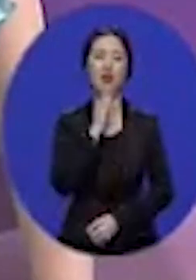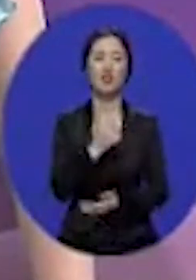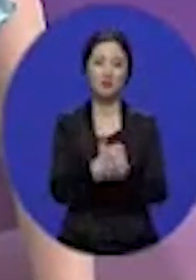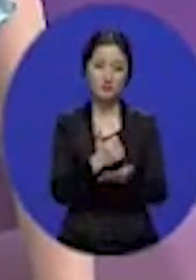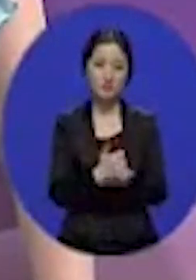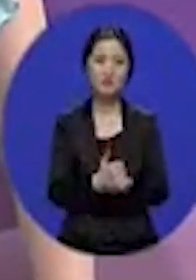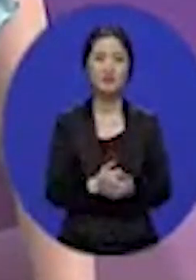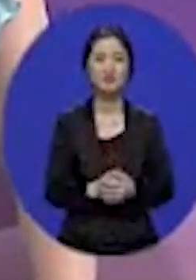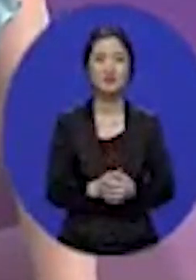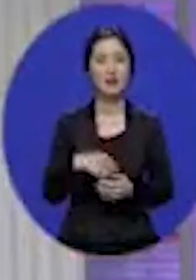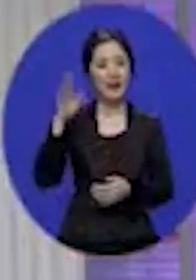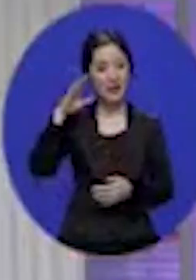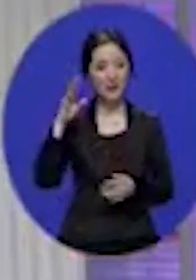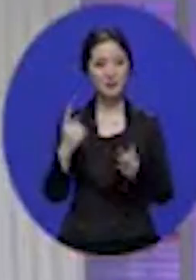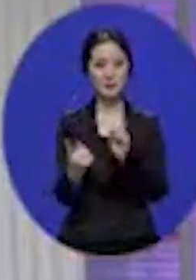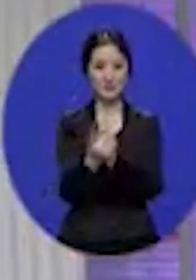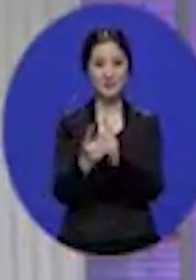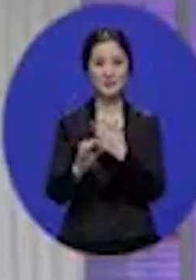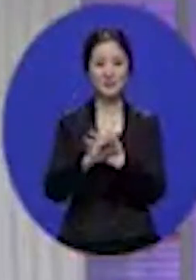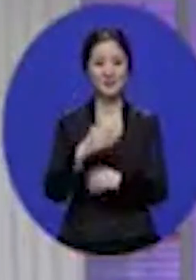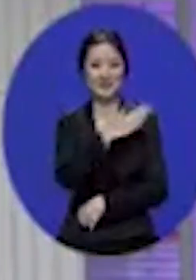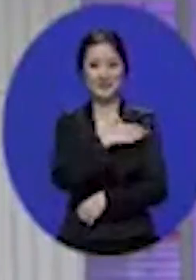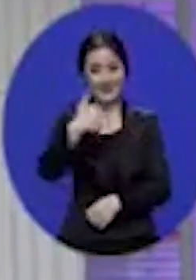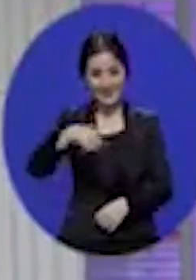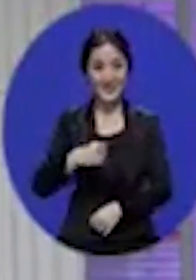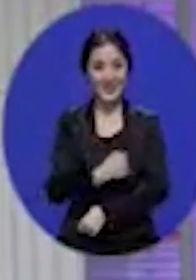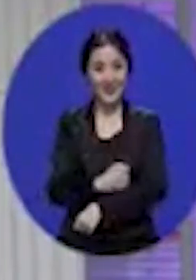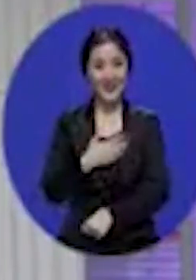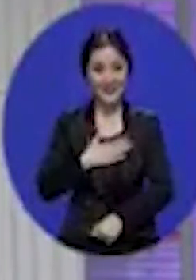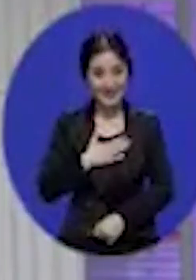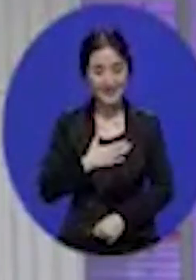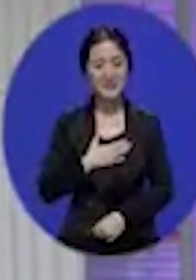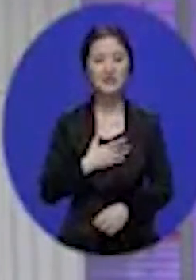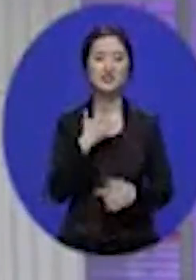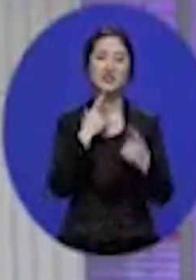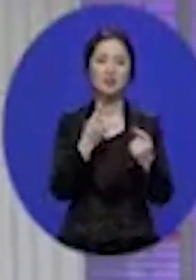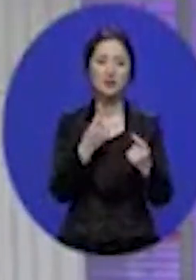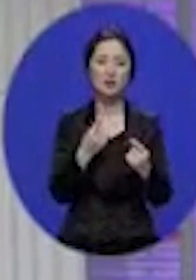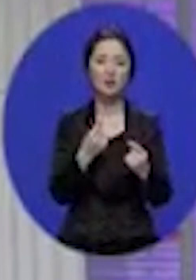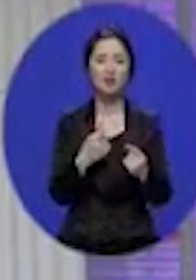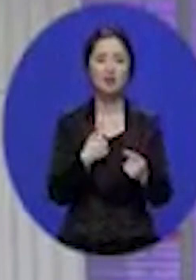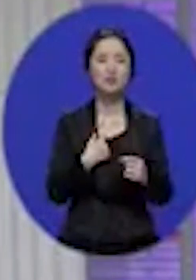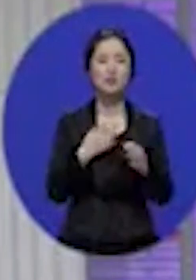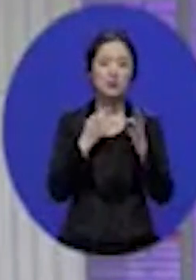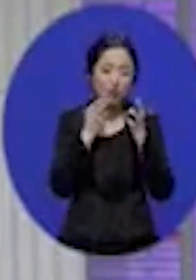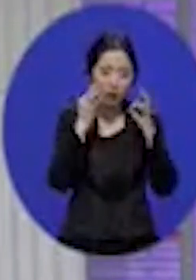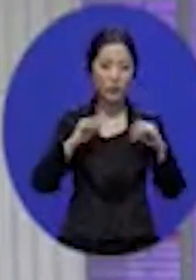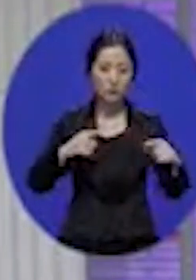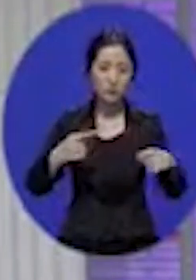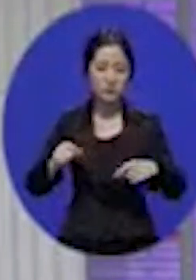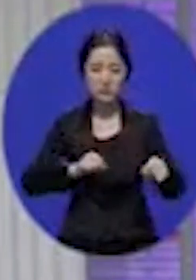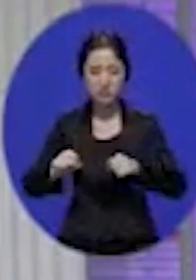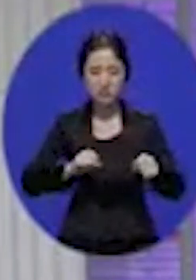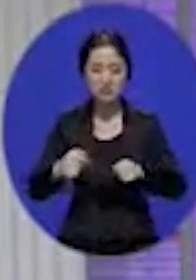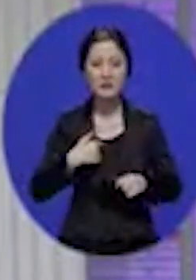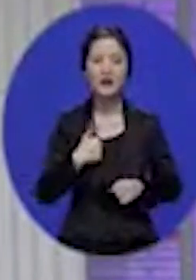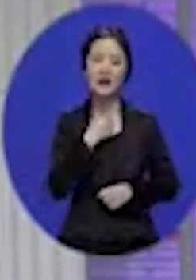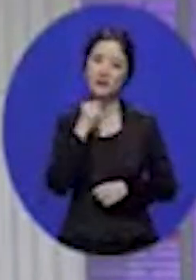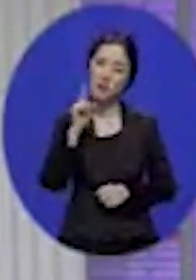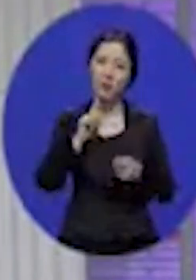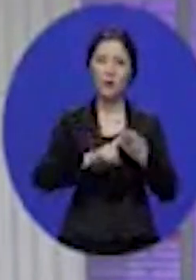아나운서 되면 복도에서 나 만나면 인사해라 뭐 이러면서 예 그렇게 이제 지내게 됩니다. 근데 고등학교 때 한 가지 재밌는 에피소드가 있는데